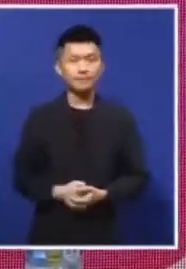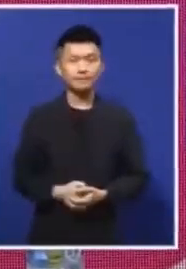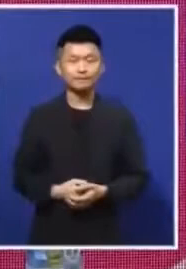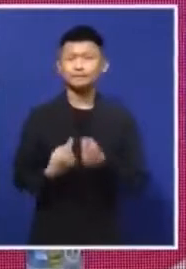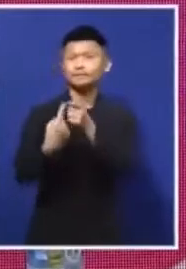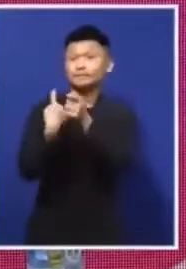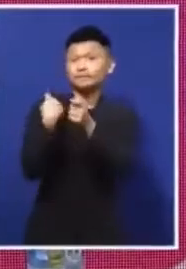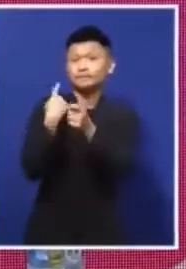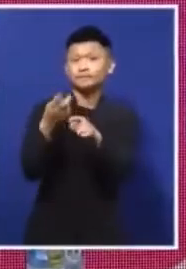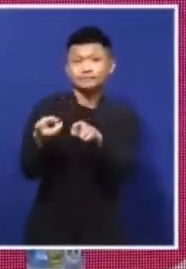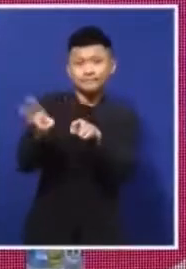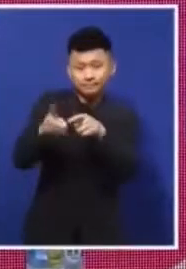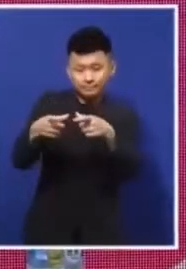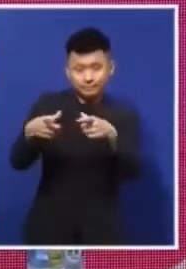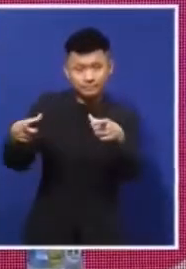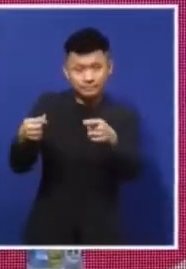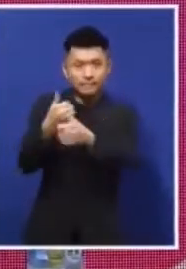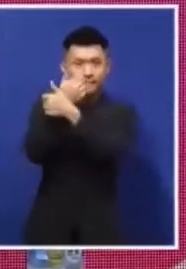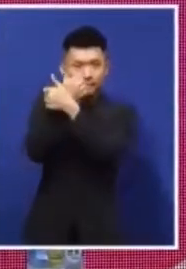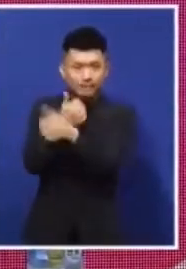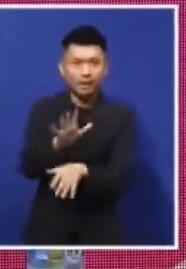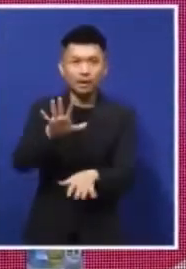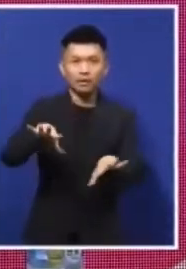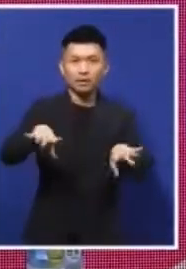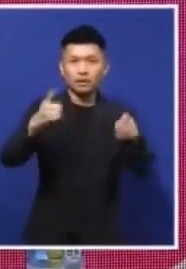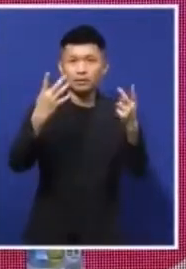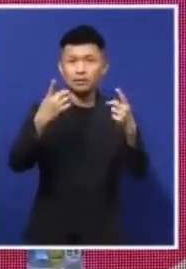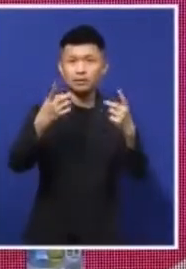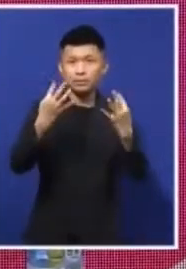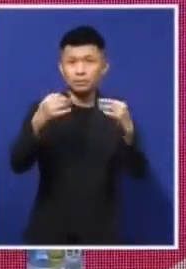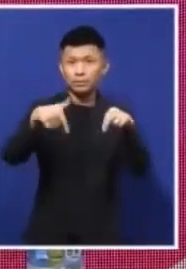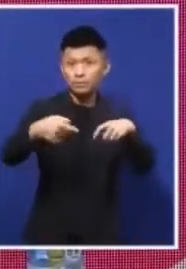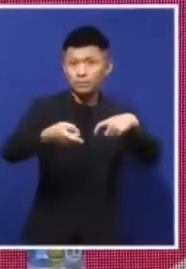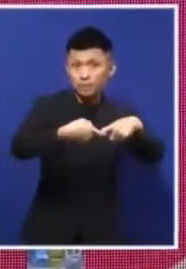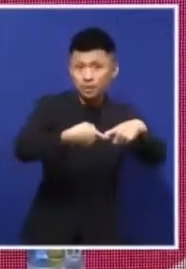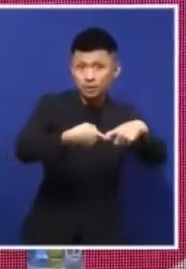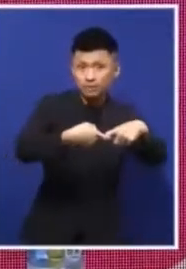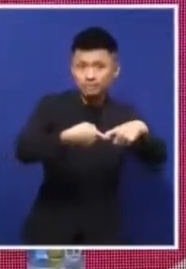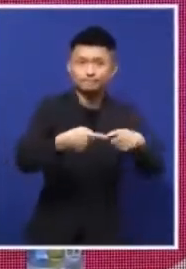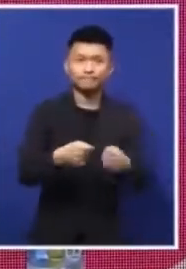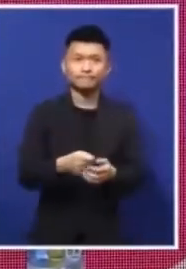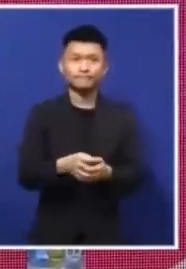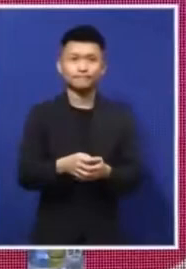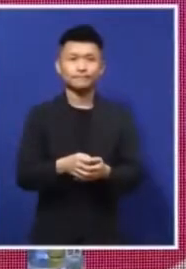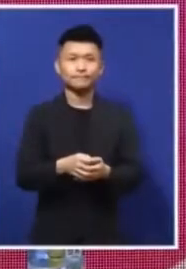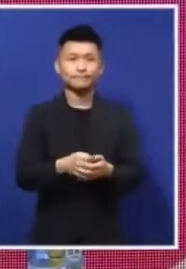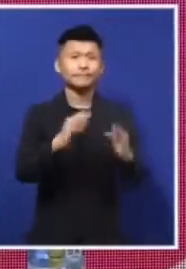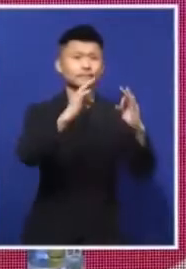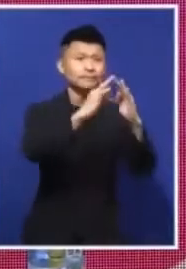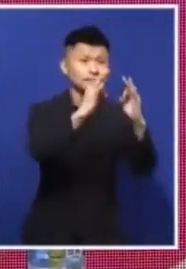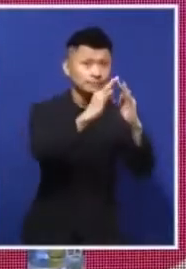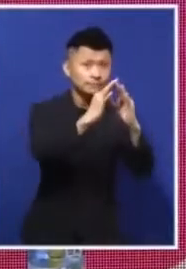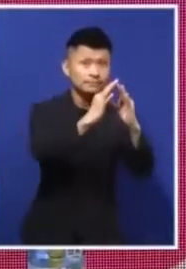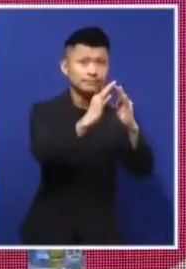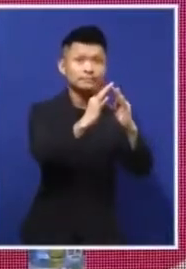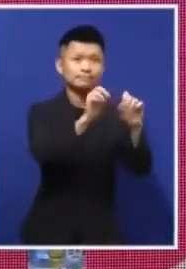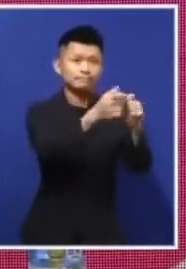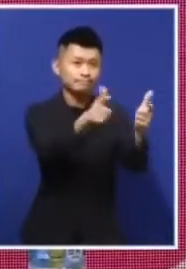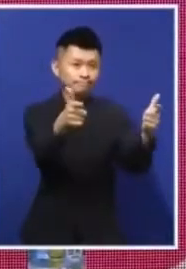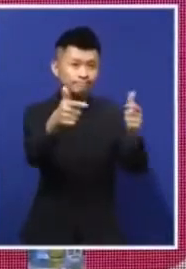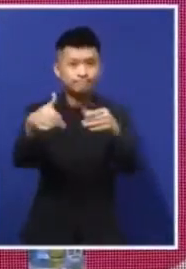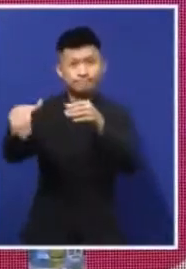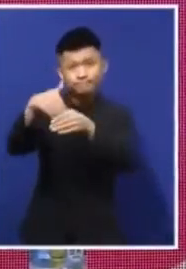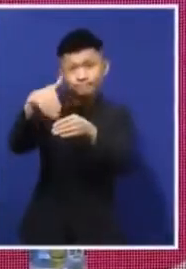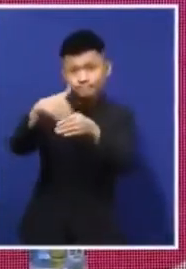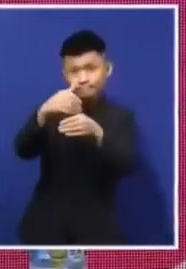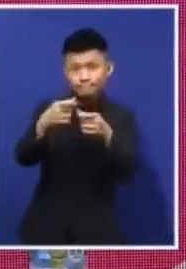去年三倍券的经验，在一开始数位绑定的时候，确实有个别的银行或者个别的信用卡